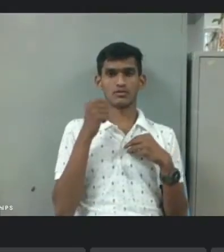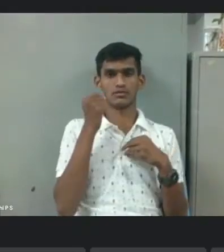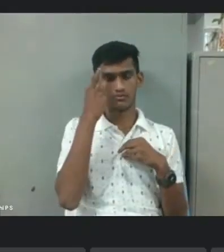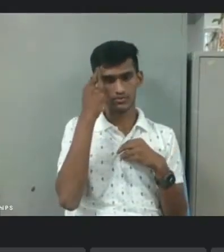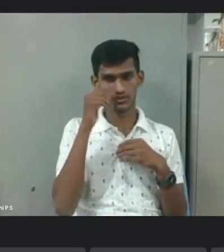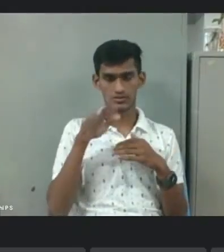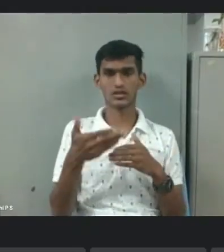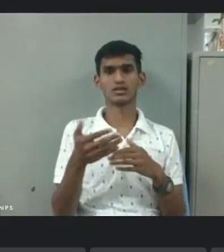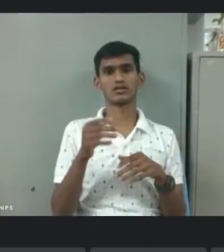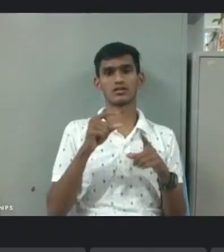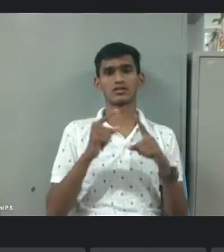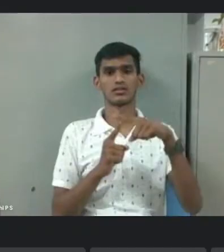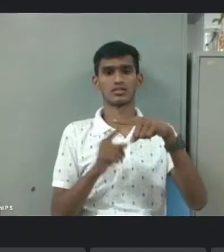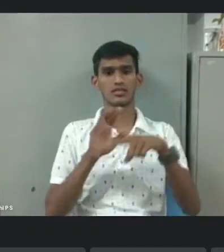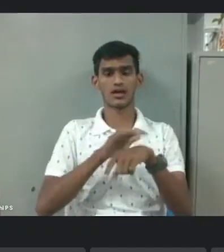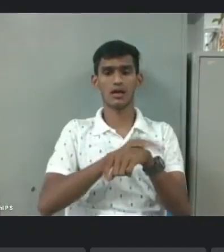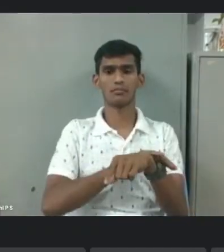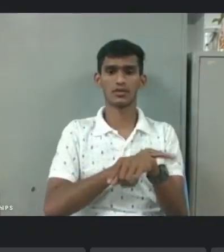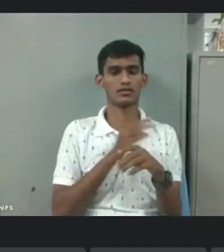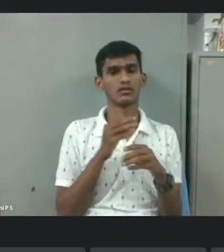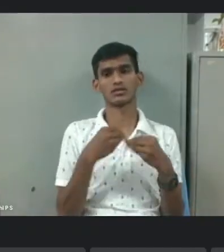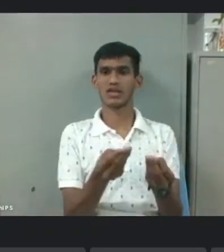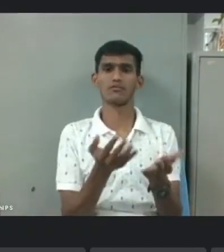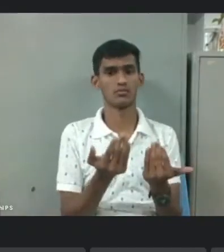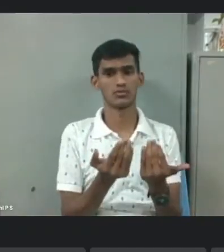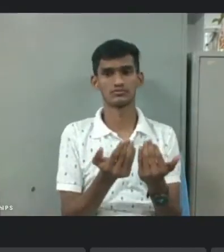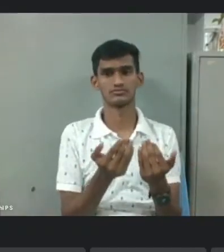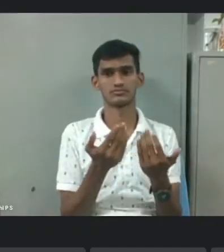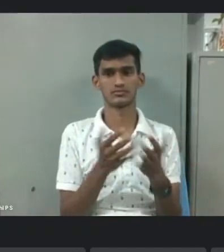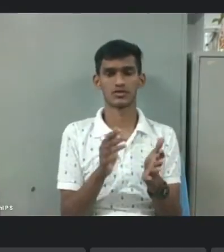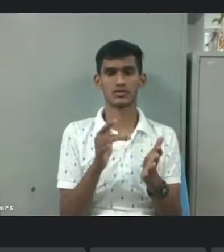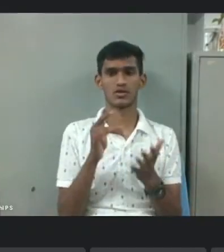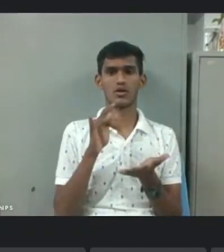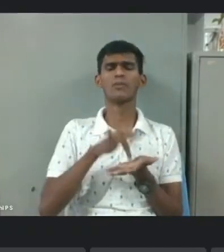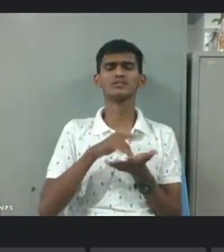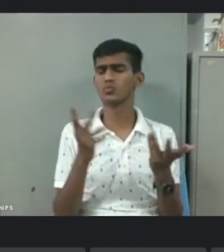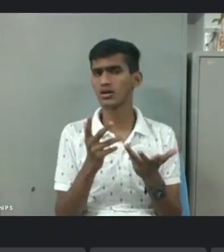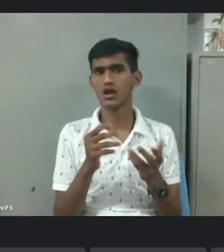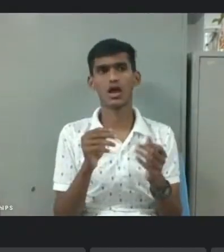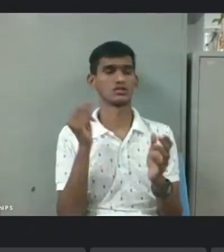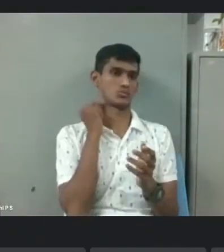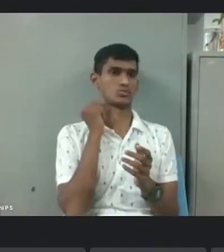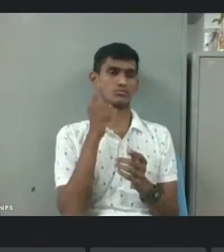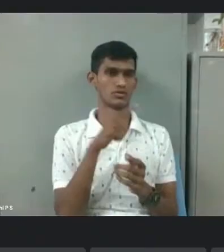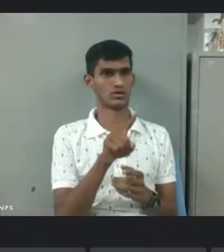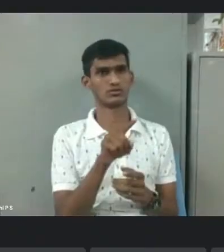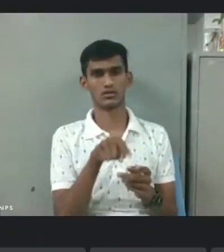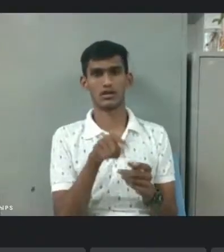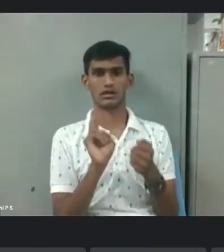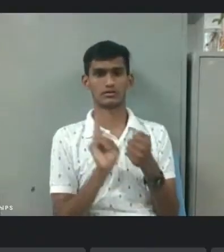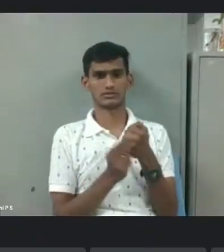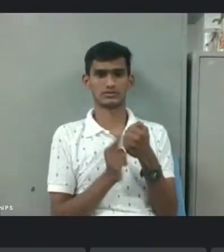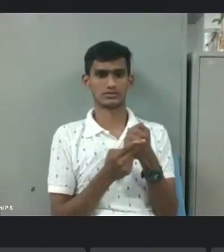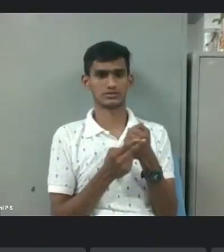ചെയ്യാൻ സാധിക്കുകയുള്ളൂ. അപ്പൊ ഏതാണ് ലൊക്കേഷൻ എന്ന് അറിഞ്ഞാൽ ട്രിവാൻഡ്രത്താണ്. അപ്പൊ എനിക്ക് തോന്നുന്നു നിഷിൽ തന്നെ